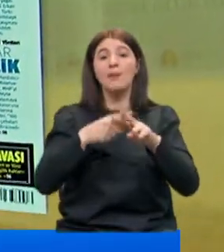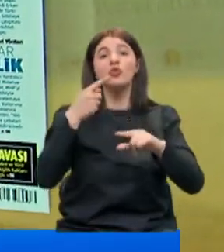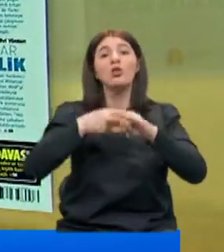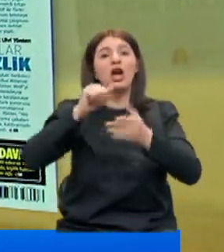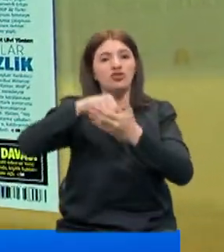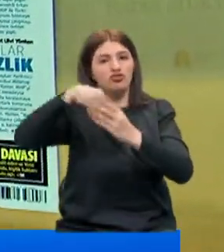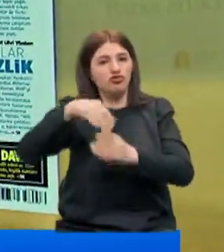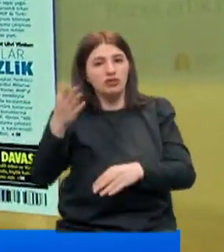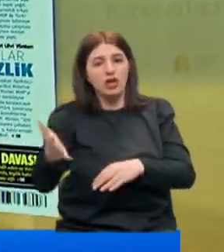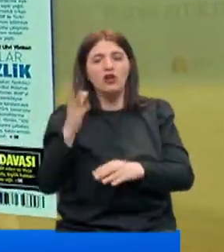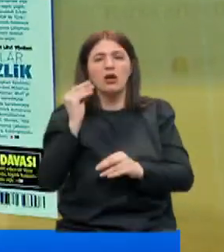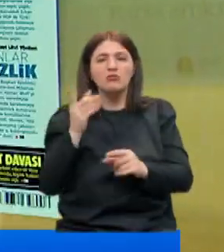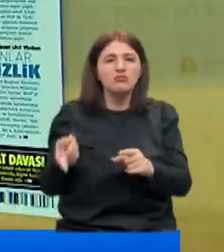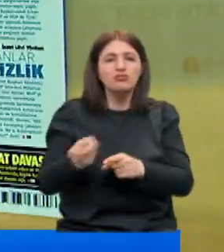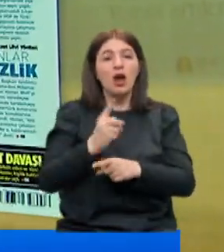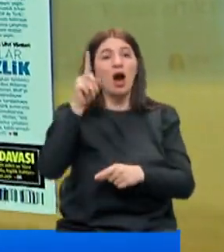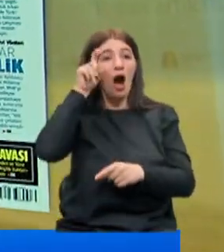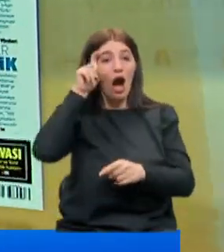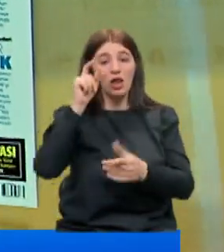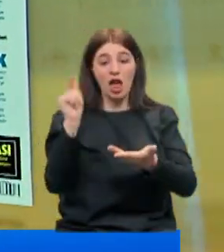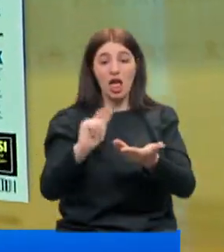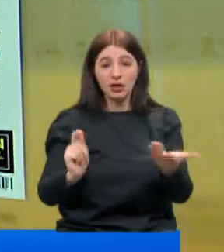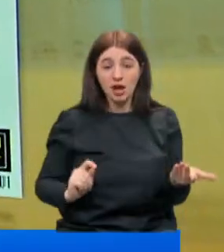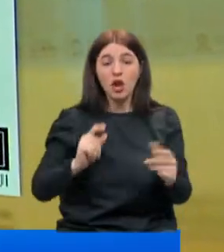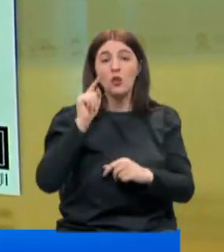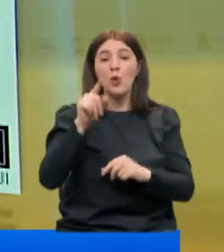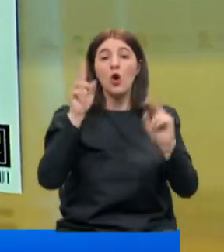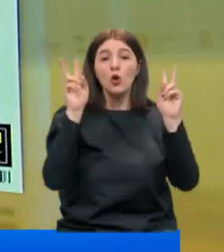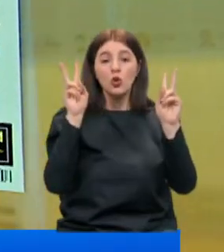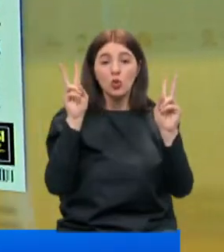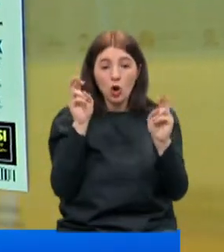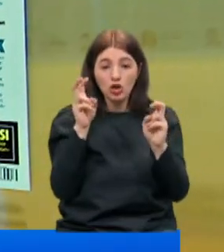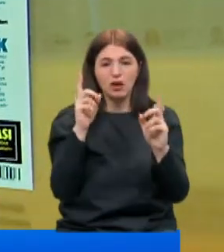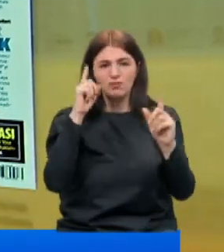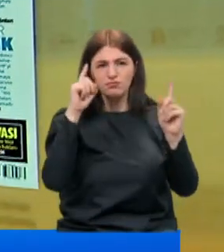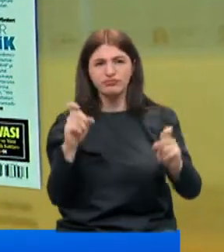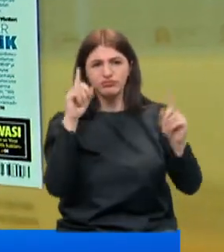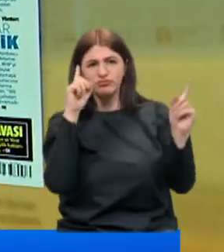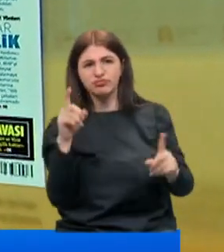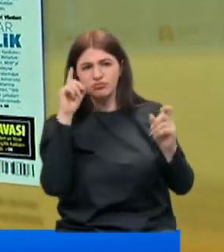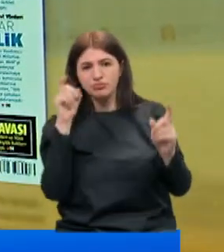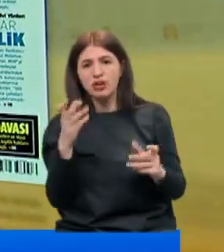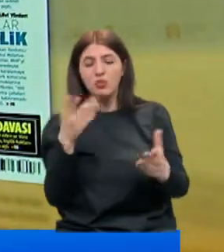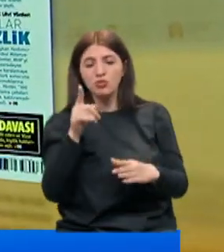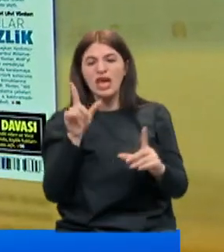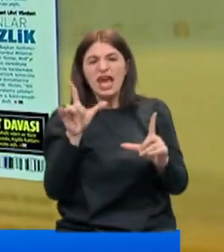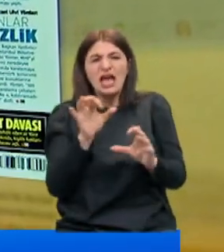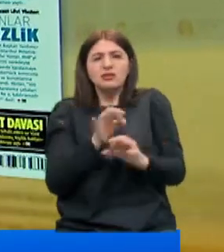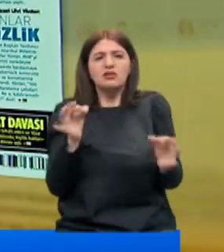Hakan Hürriyet gazetesinde pek çok aklı başında yazar bu konudaki çelişkiye ve bunun